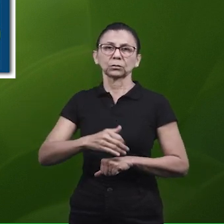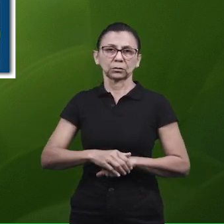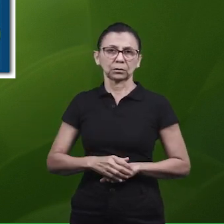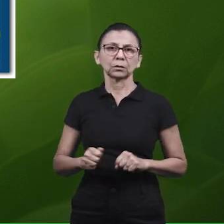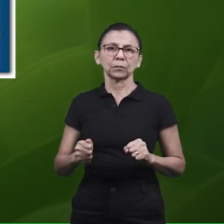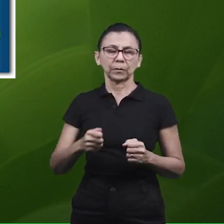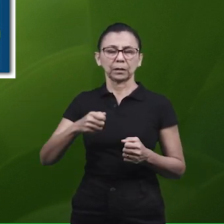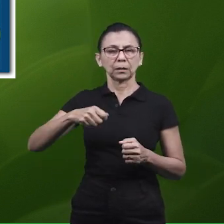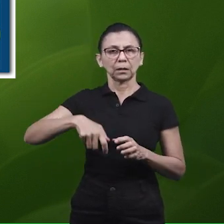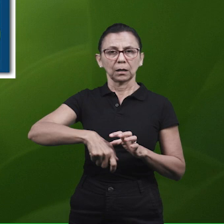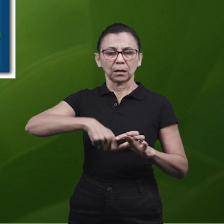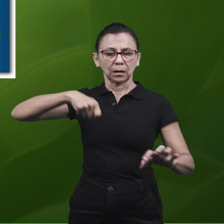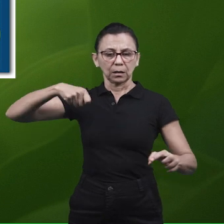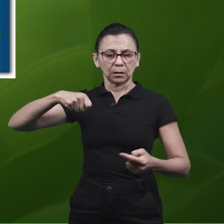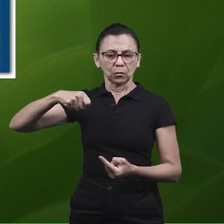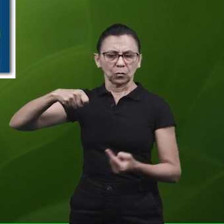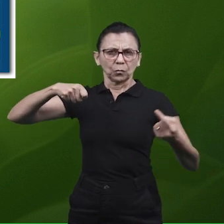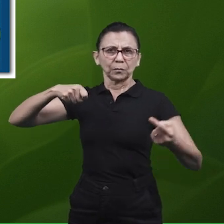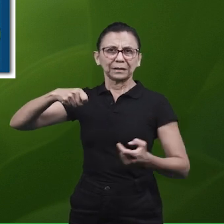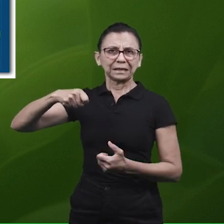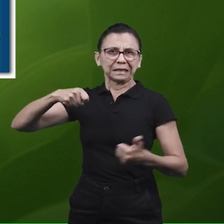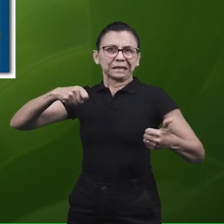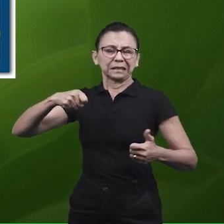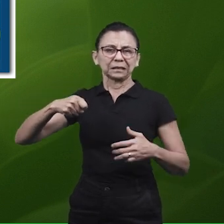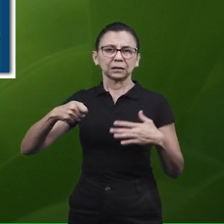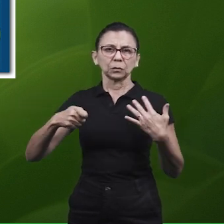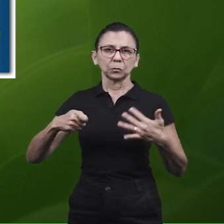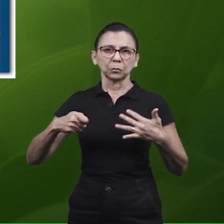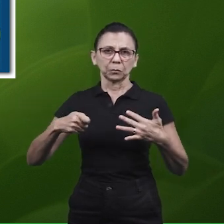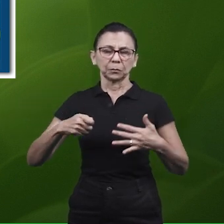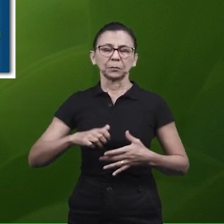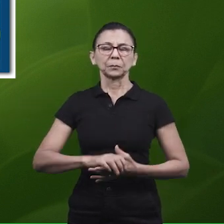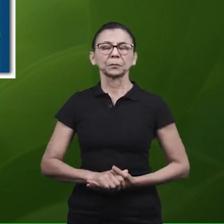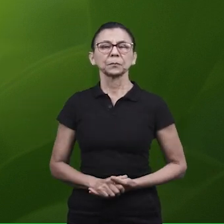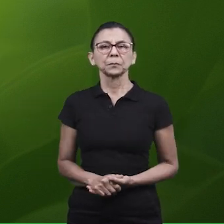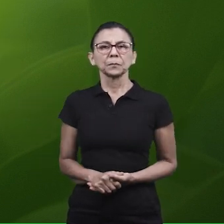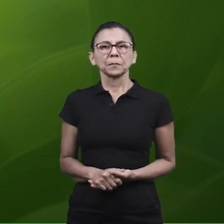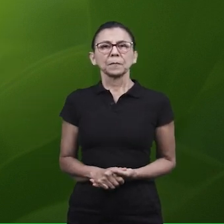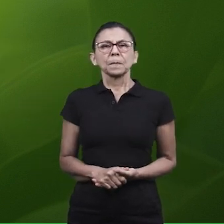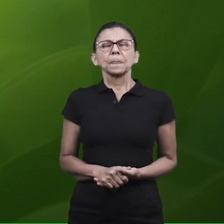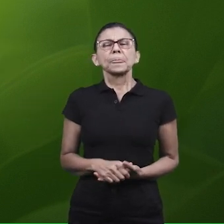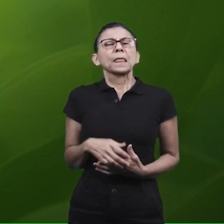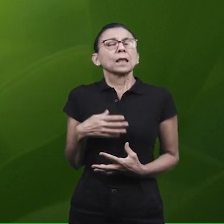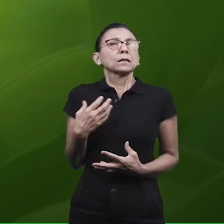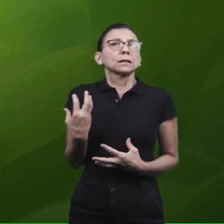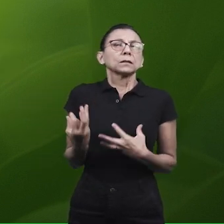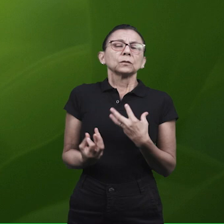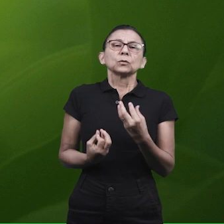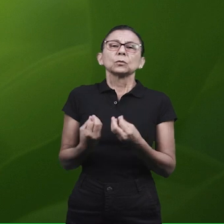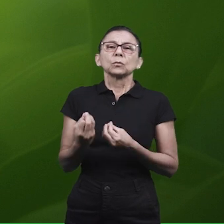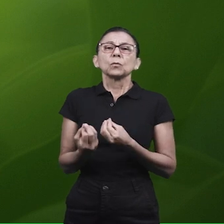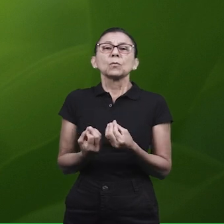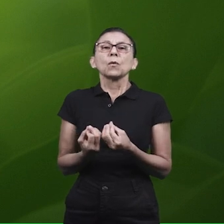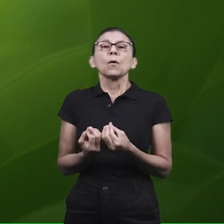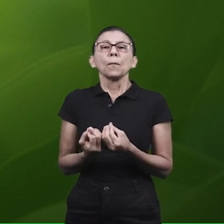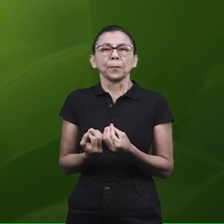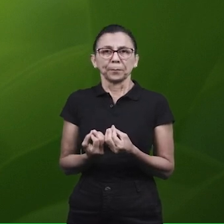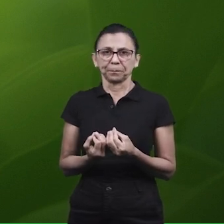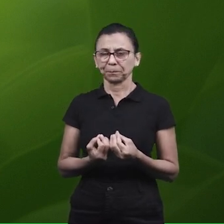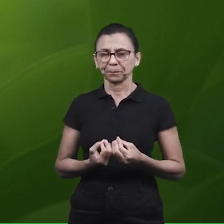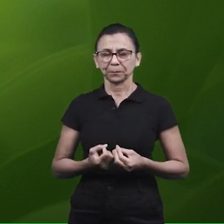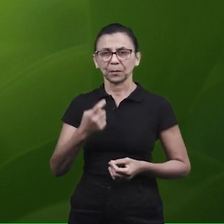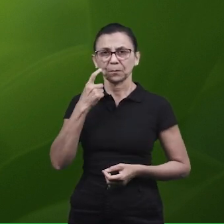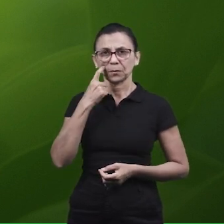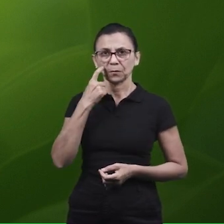une pièce archéologique et une épée actuelle en acier qui est aussi de double tranchant. Elle coupe